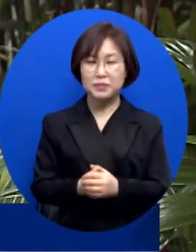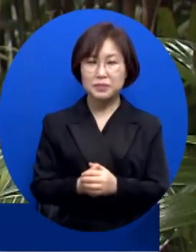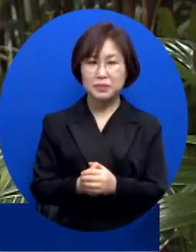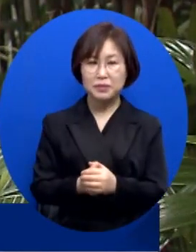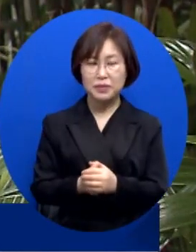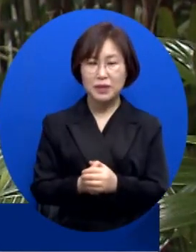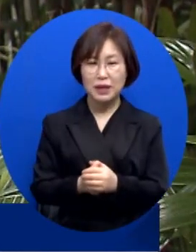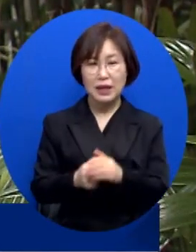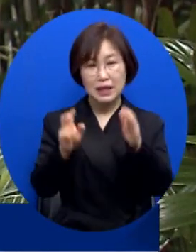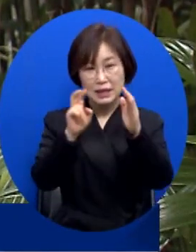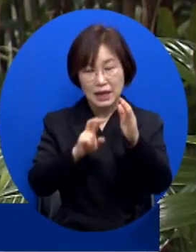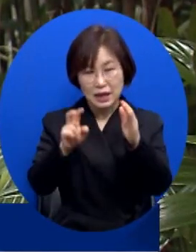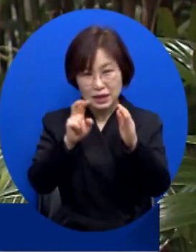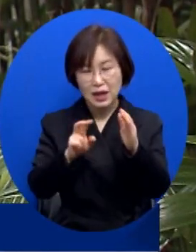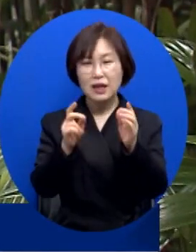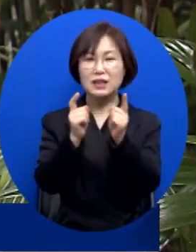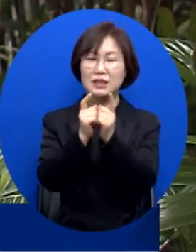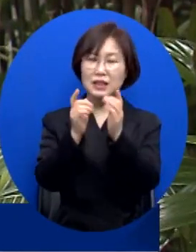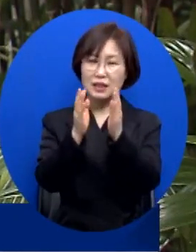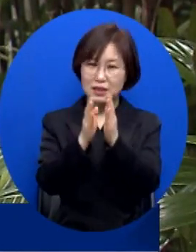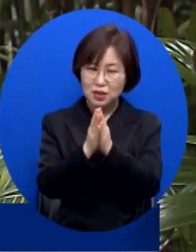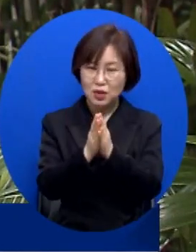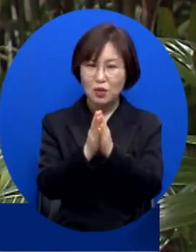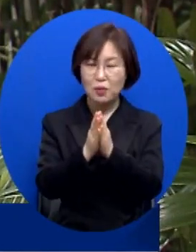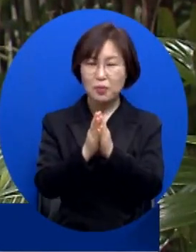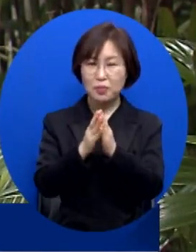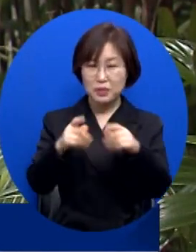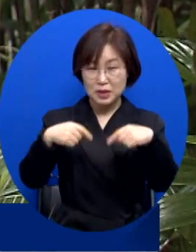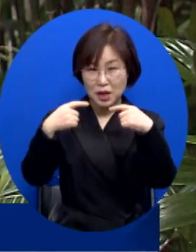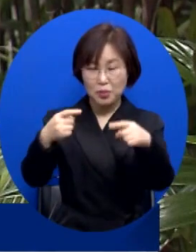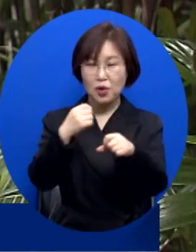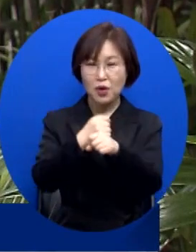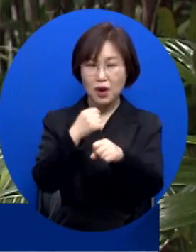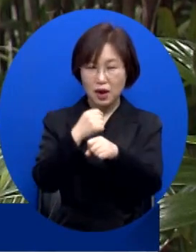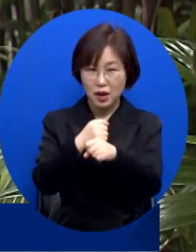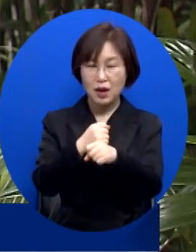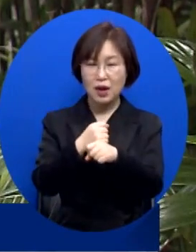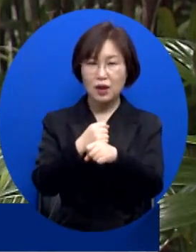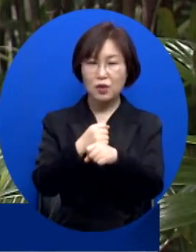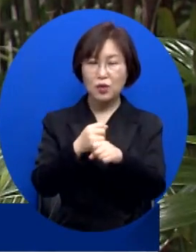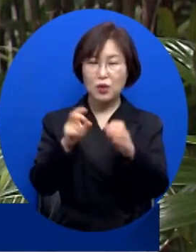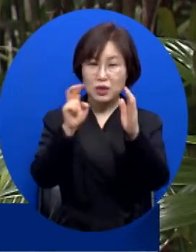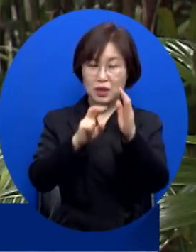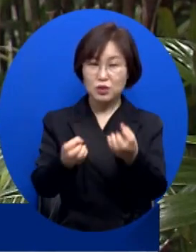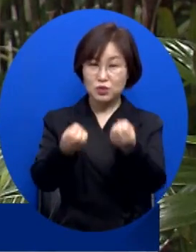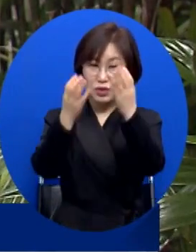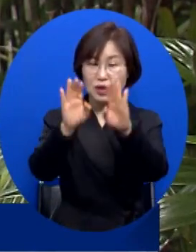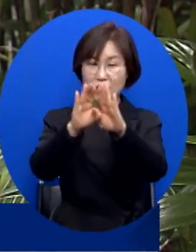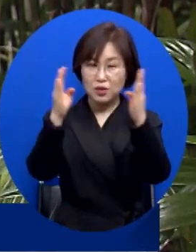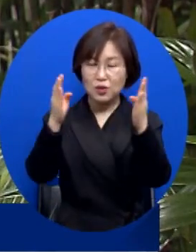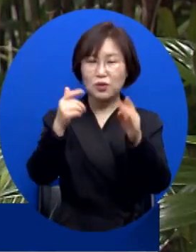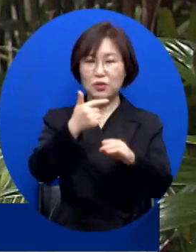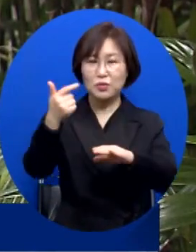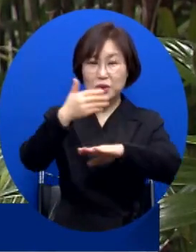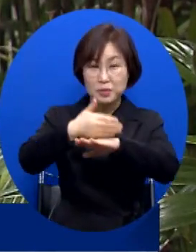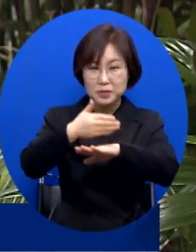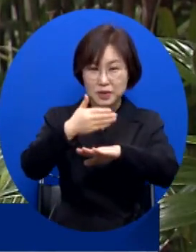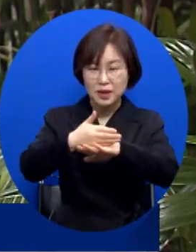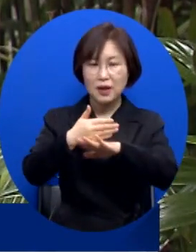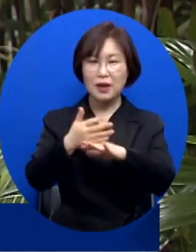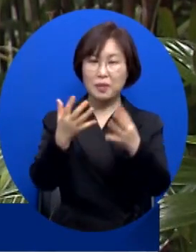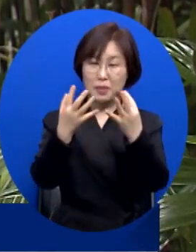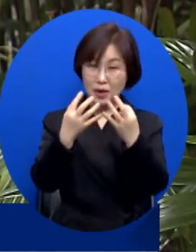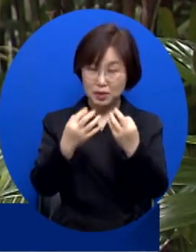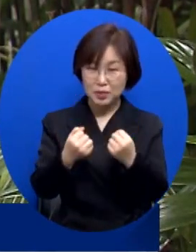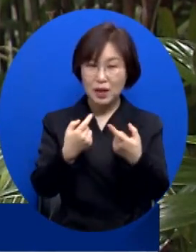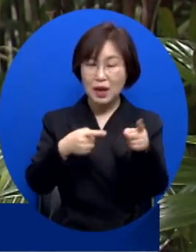하던 찬양을 직접 오셔서 제가 들을 수 있다는 게 정말 감사드리고요. 이렇게 많은 분들이